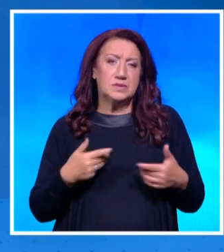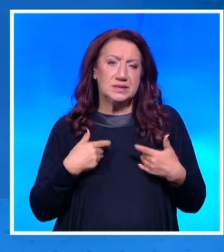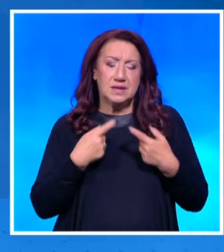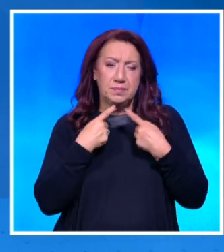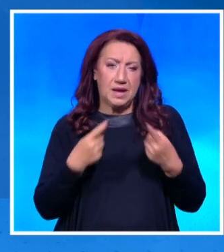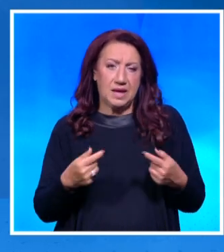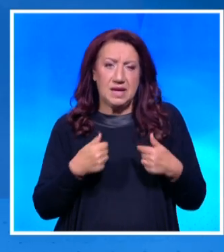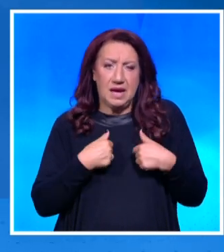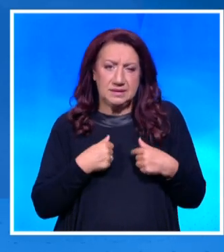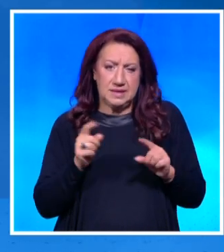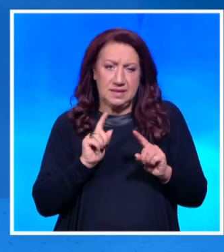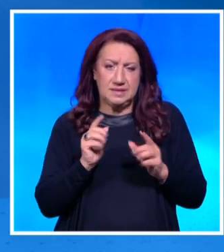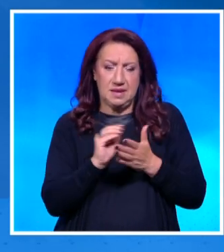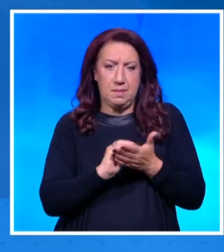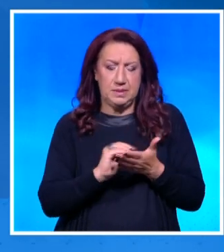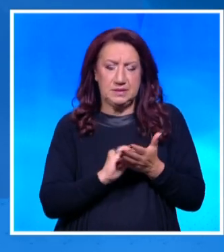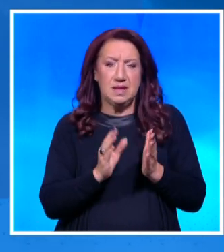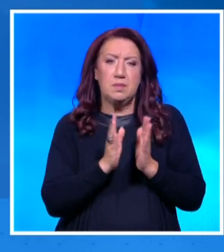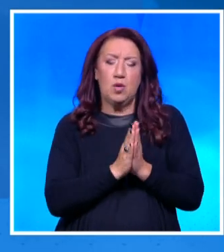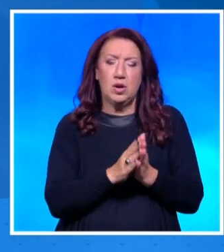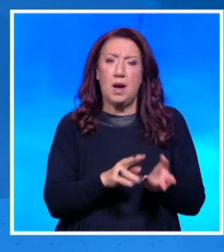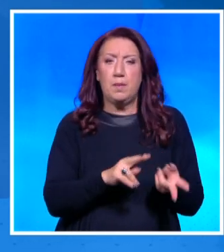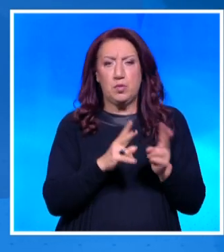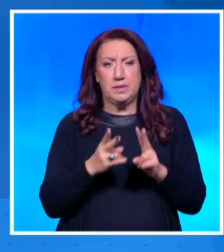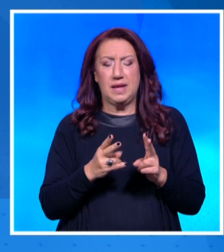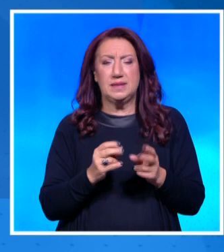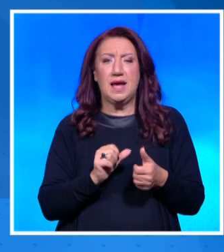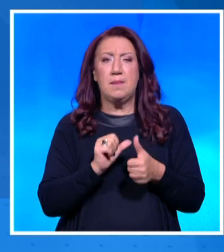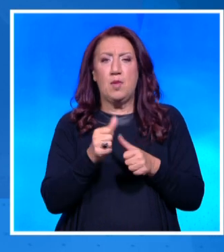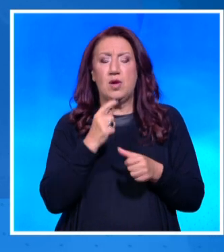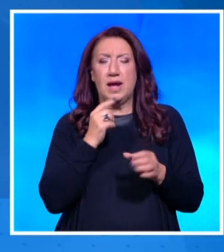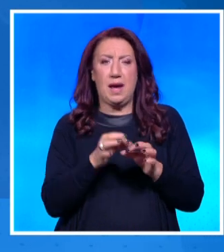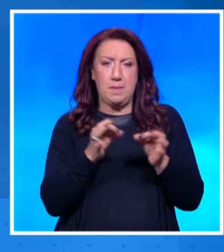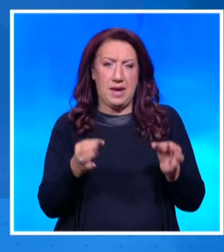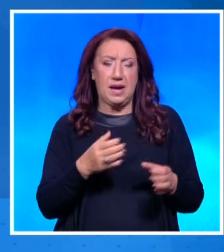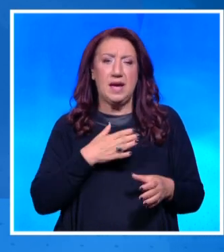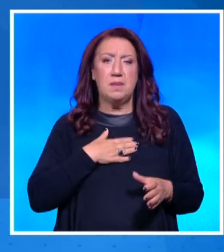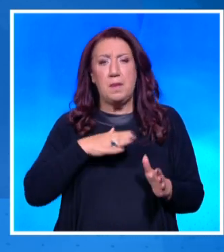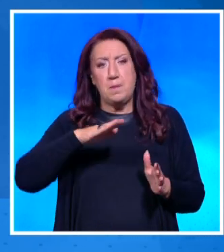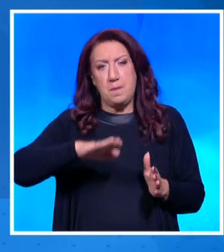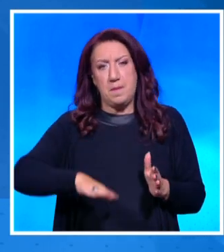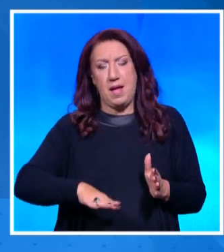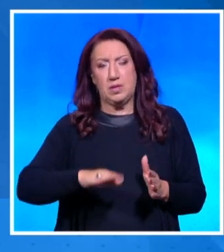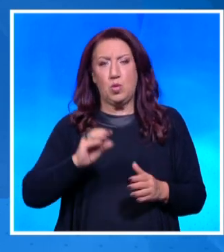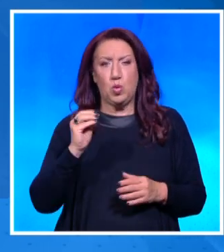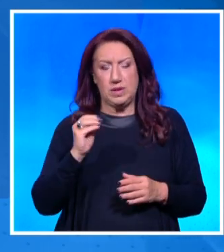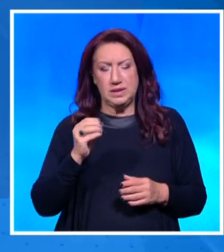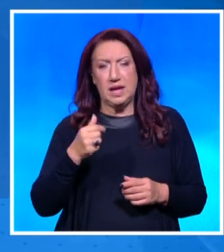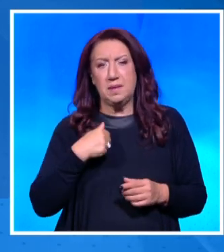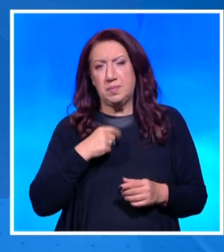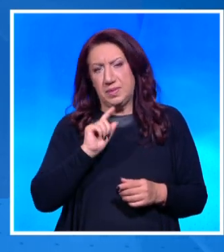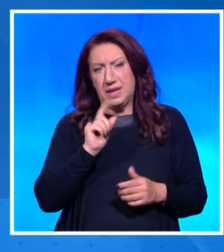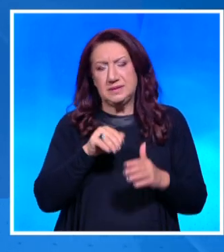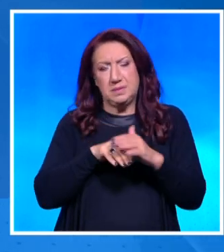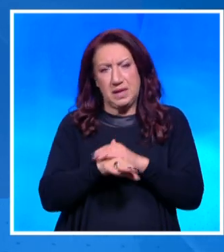не съм писал. Моля да измените мярката с по-лека. Имам малко дете, което ме чака. Никога не съм се крил, няма да се крия. Ще